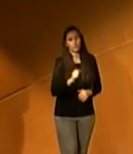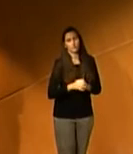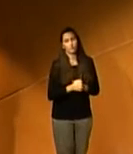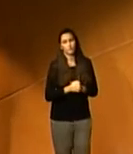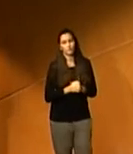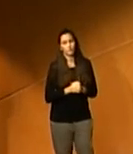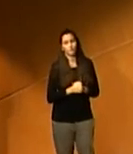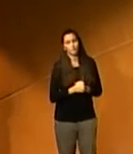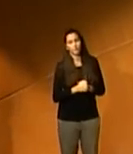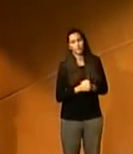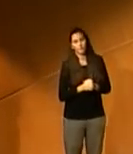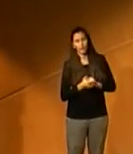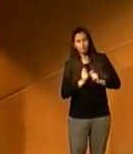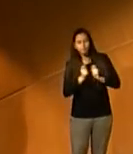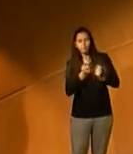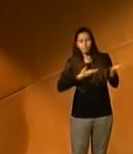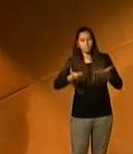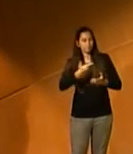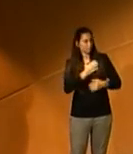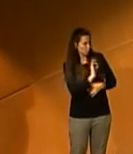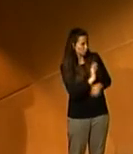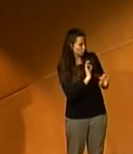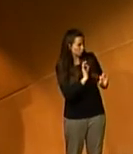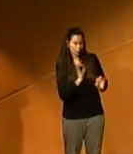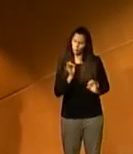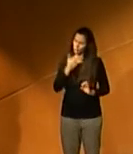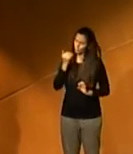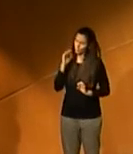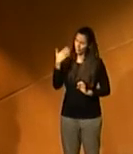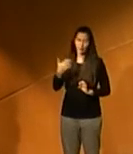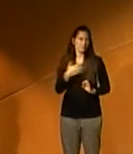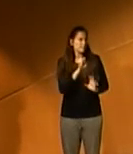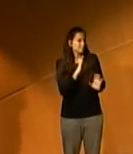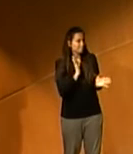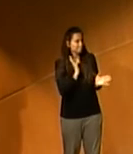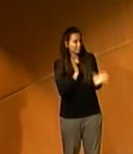on discute après. Oui, mais juste, j'ai peut-être une question.